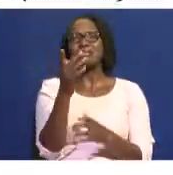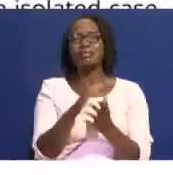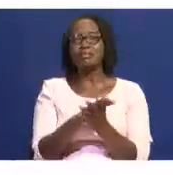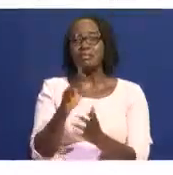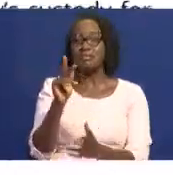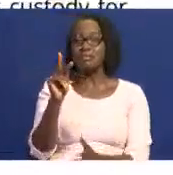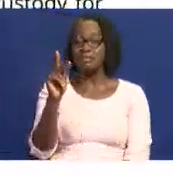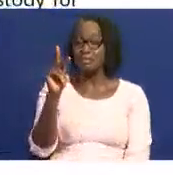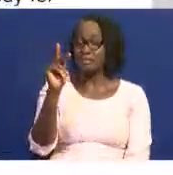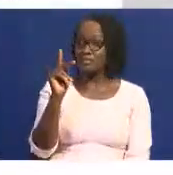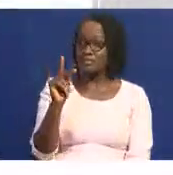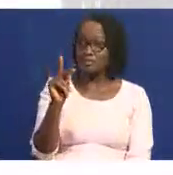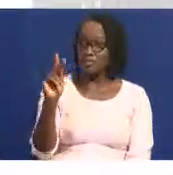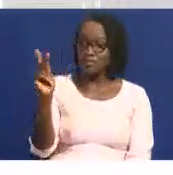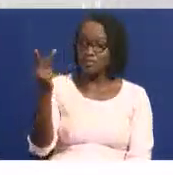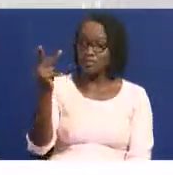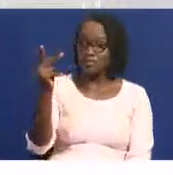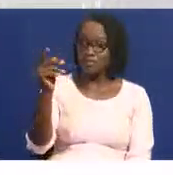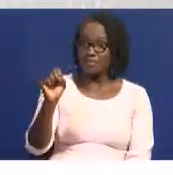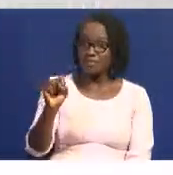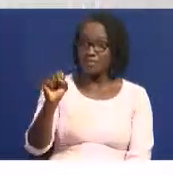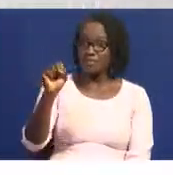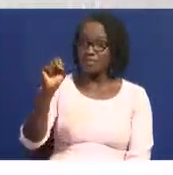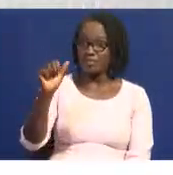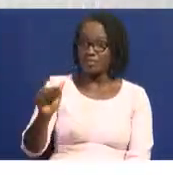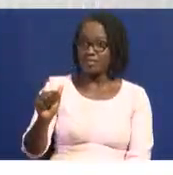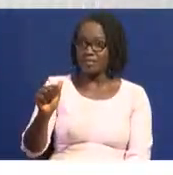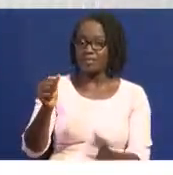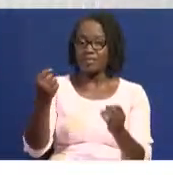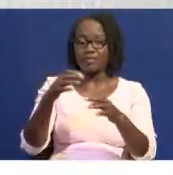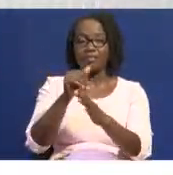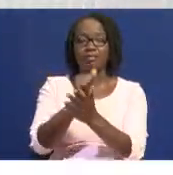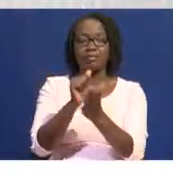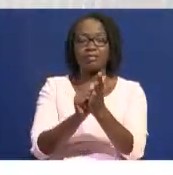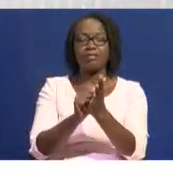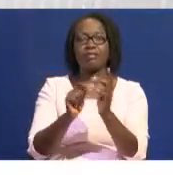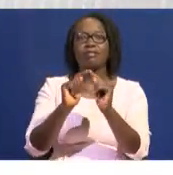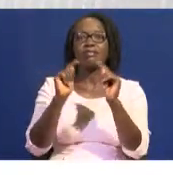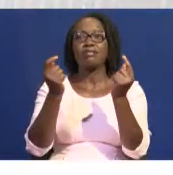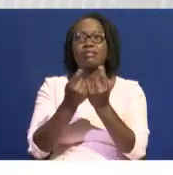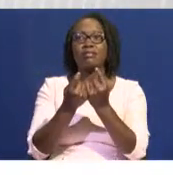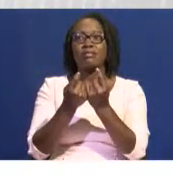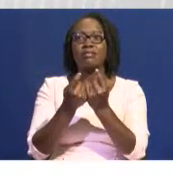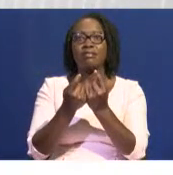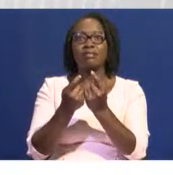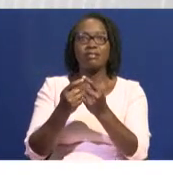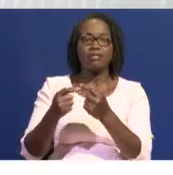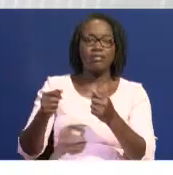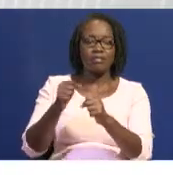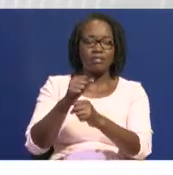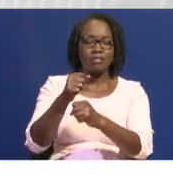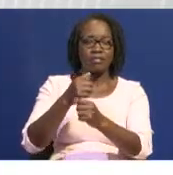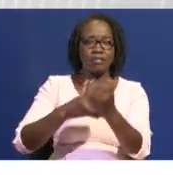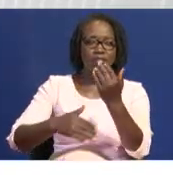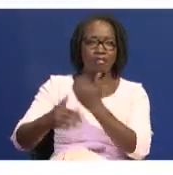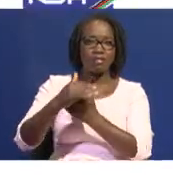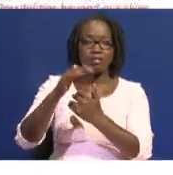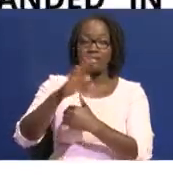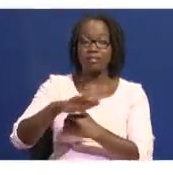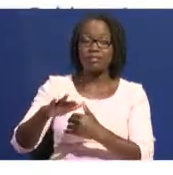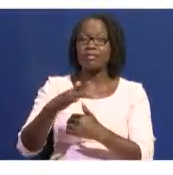Agency officials working alongside a multi-agency team and local authorities secured the area and in a